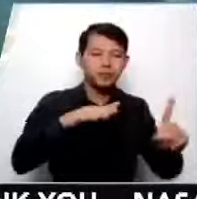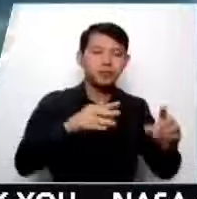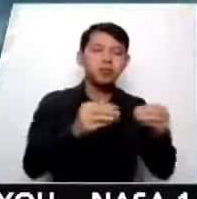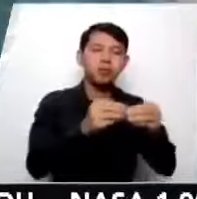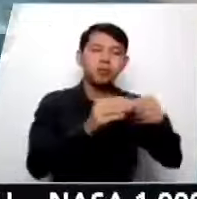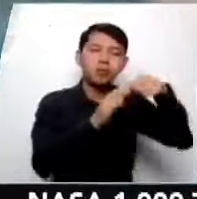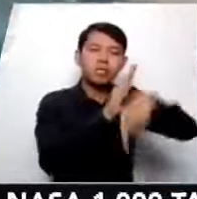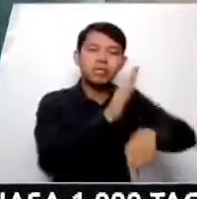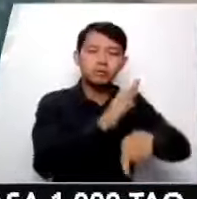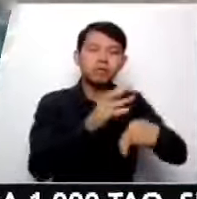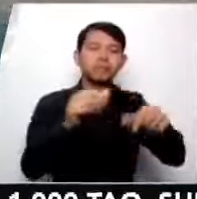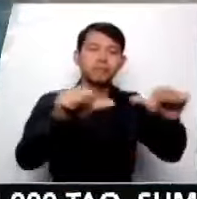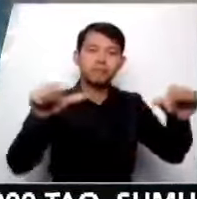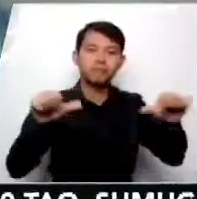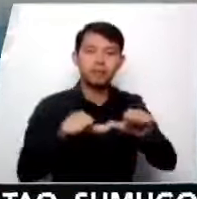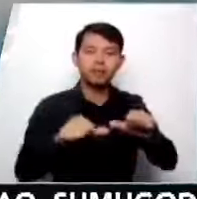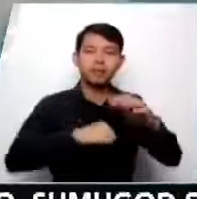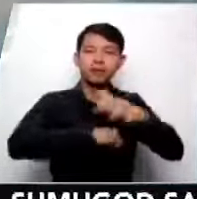dagat.